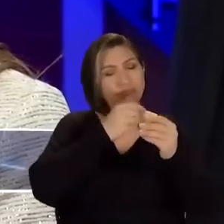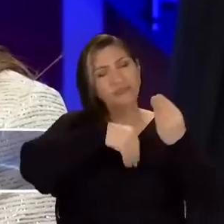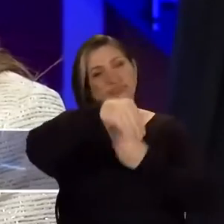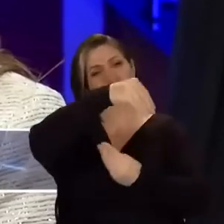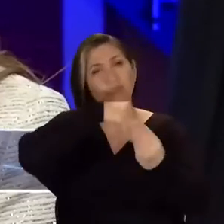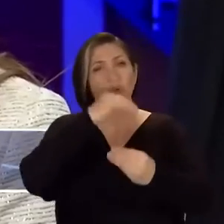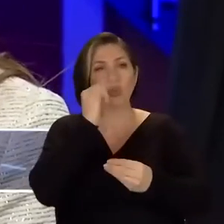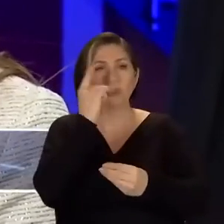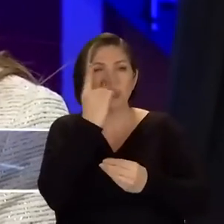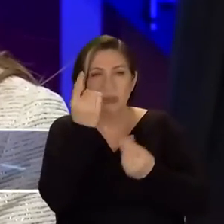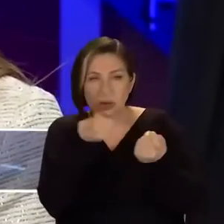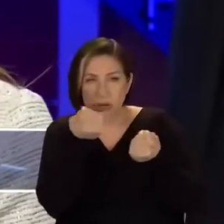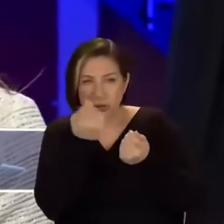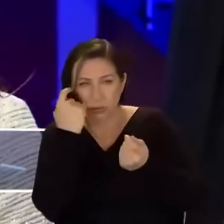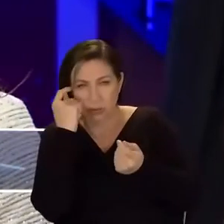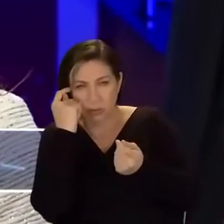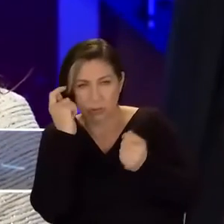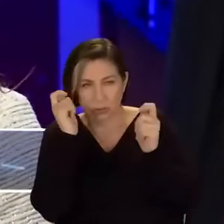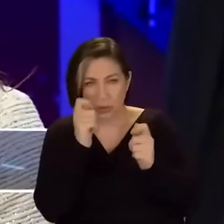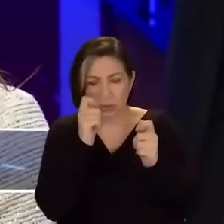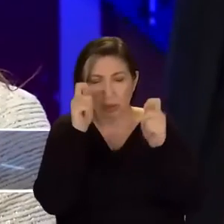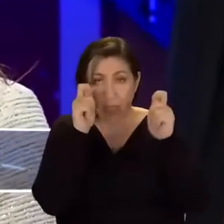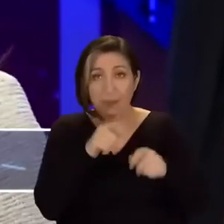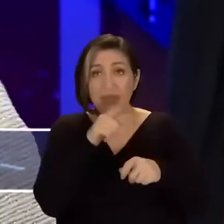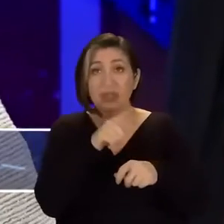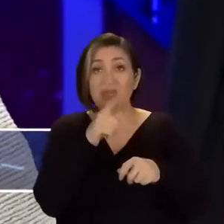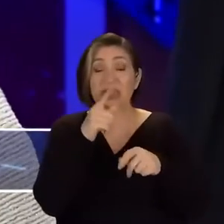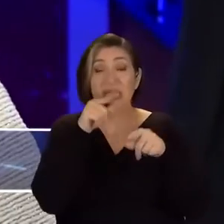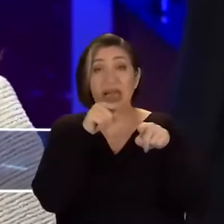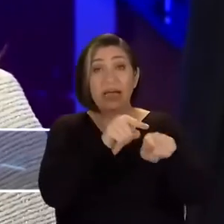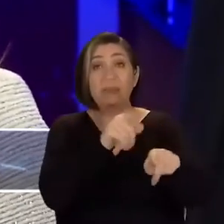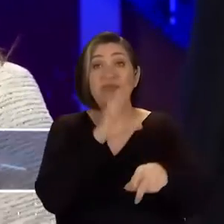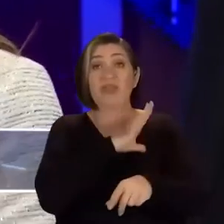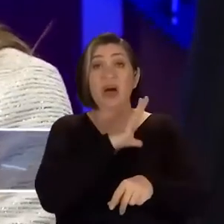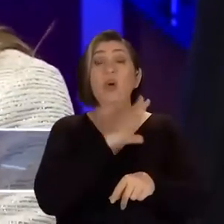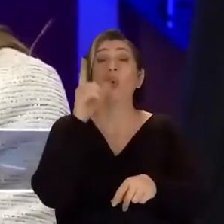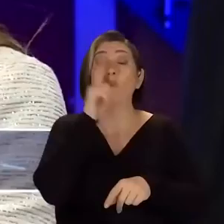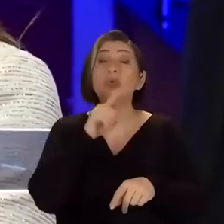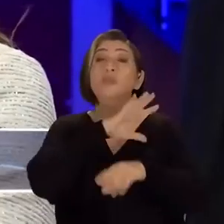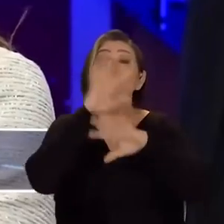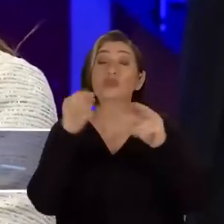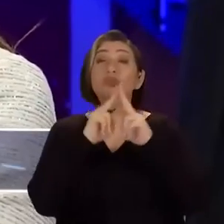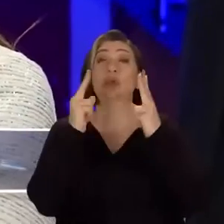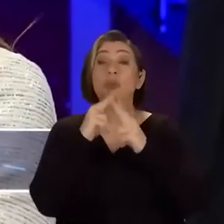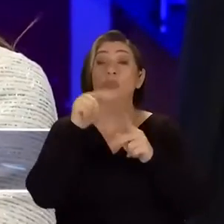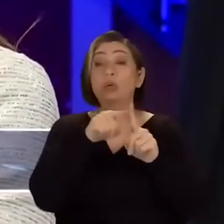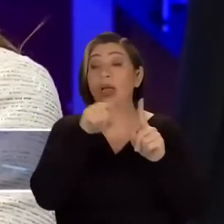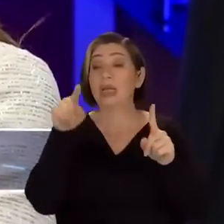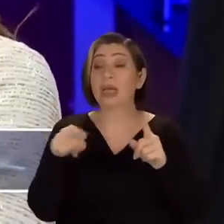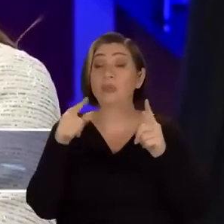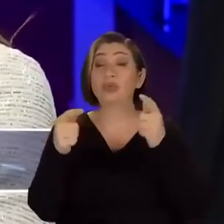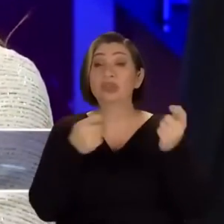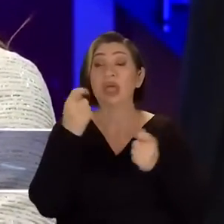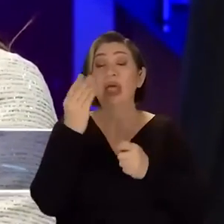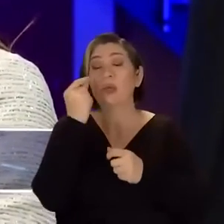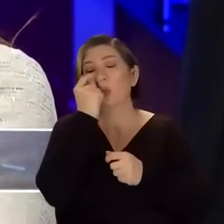kötü amaçlı bir faaliyette bu dijital paraları kullandığınızda takip ediliyor. O yüzden bütün dünyada belki bugüne kadar bu işler